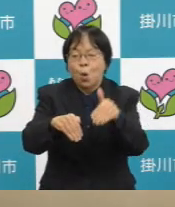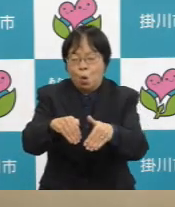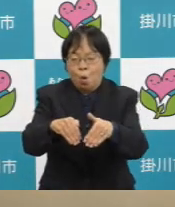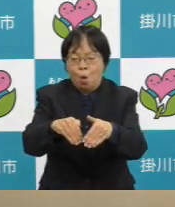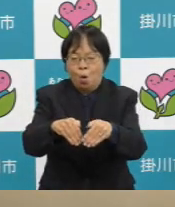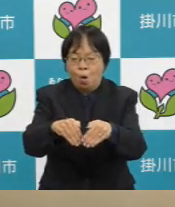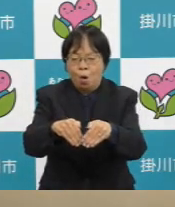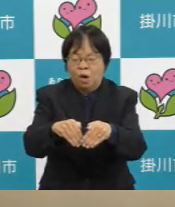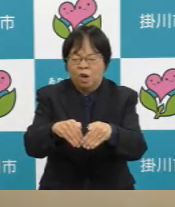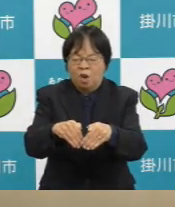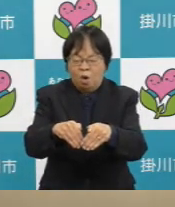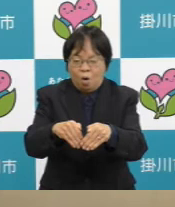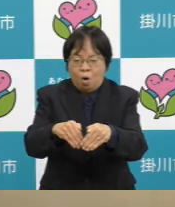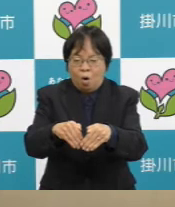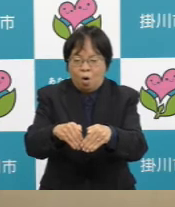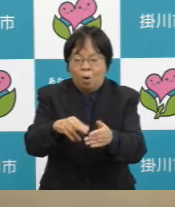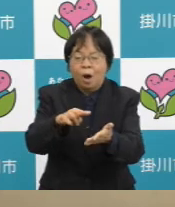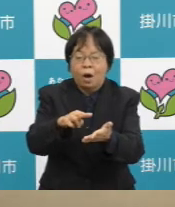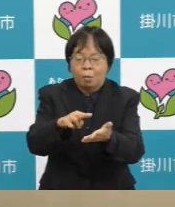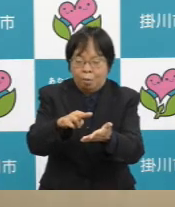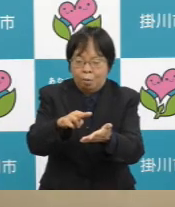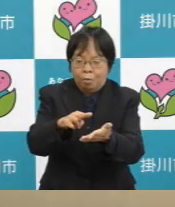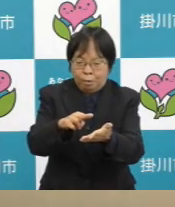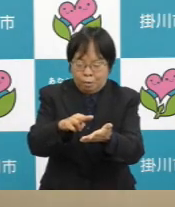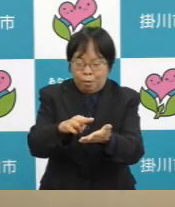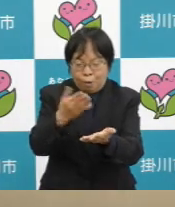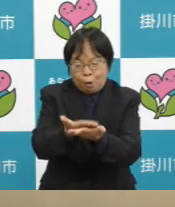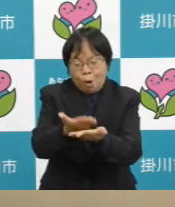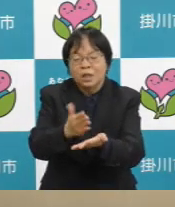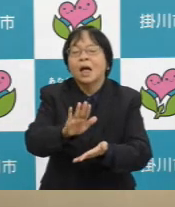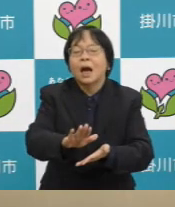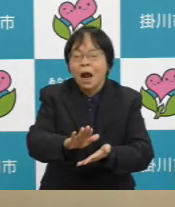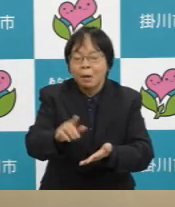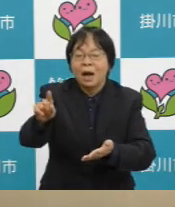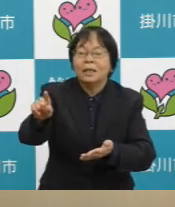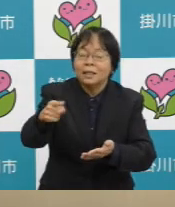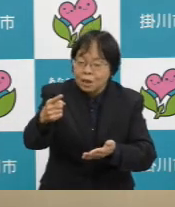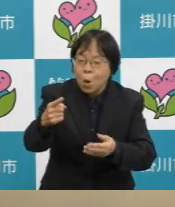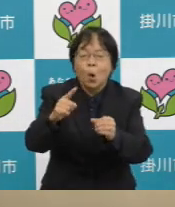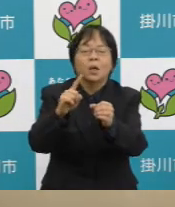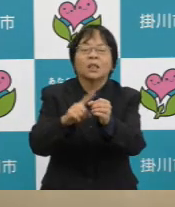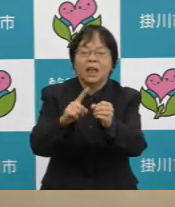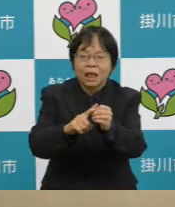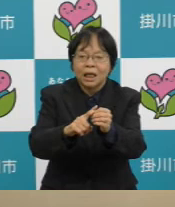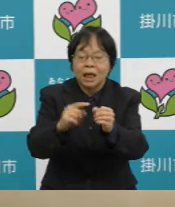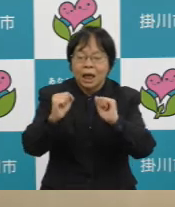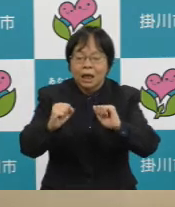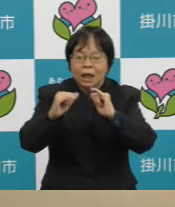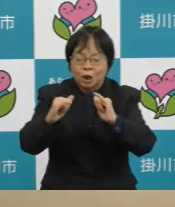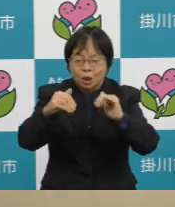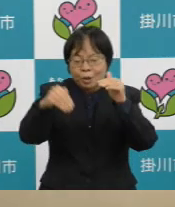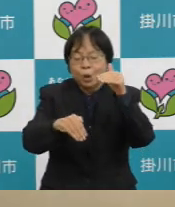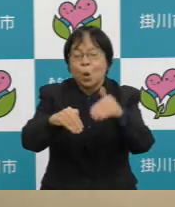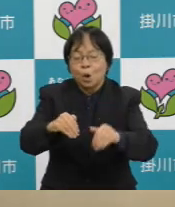設置の要請があれば自動的にもう住民投票をやりましょうという条例